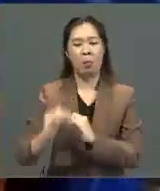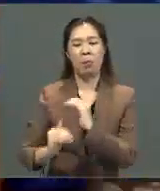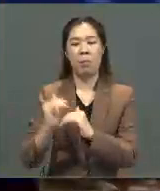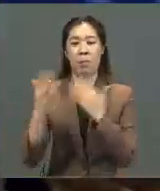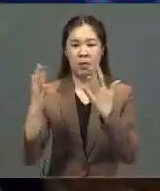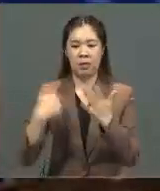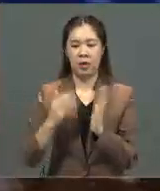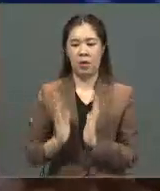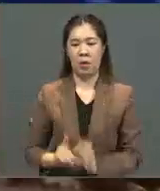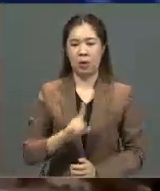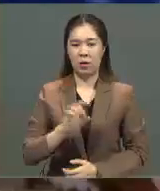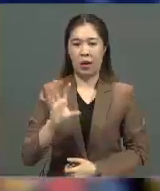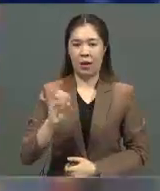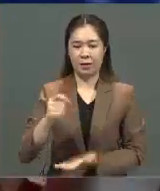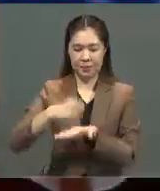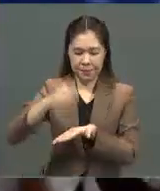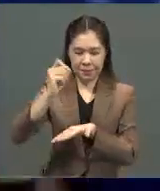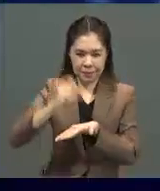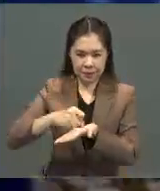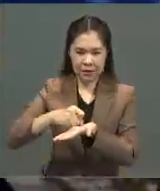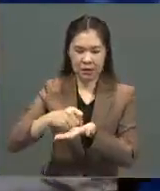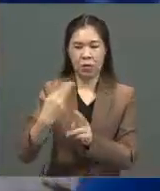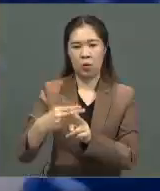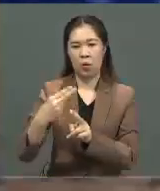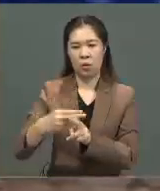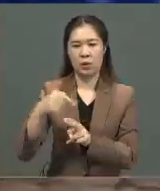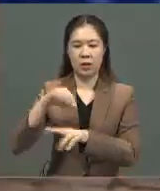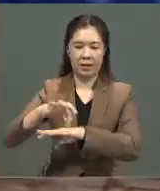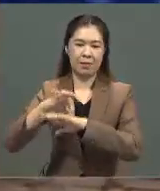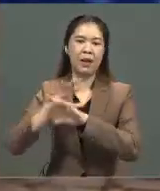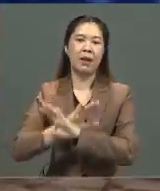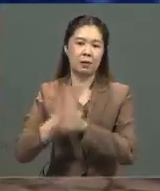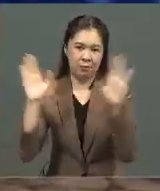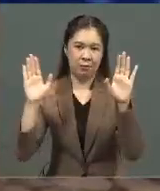งชื่อกันกว่า150คนยื่นถอดถอนผู้ใหญ่บ้านออกจากตำแหน่ง